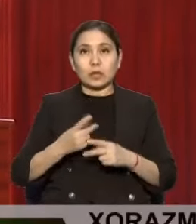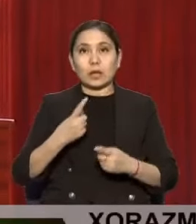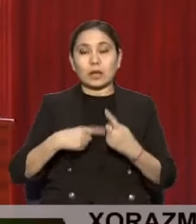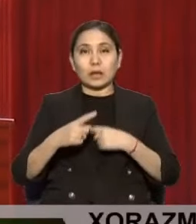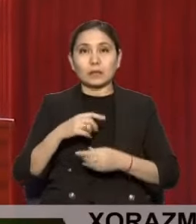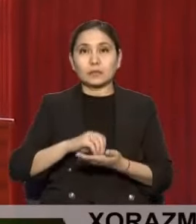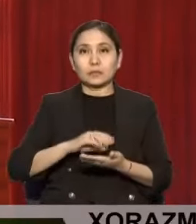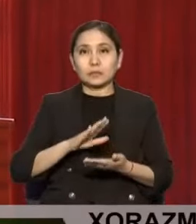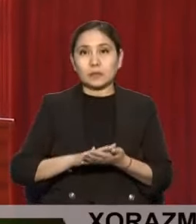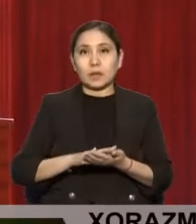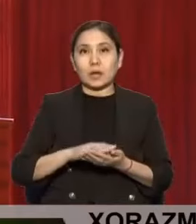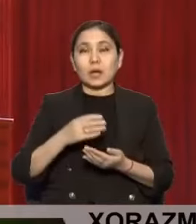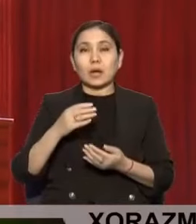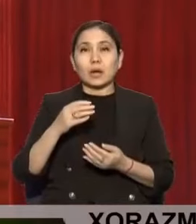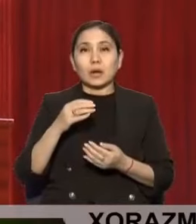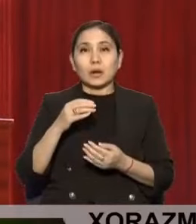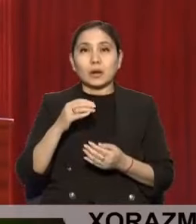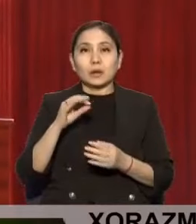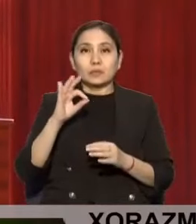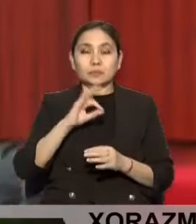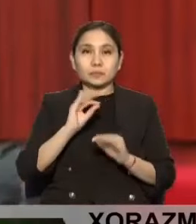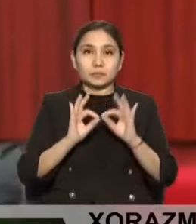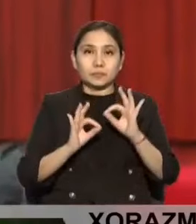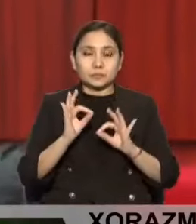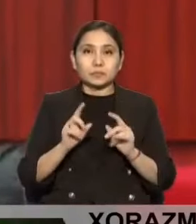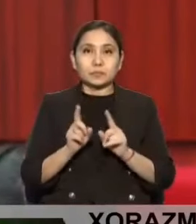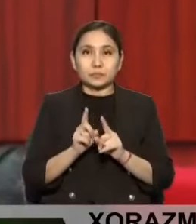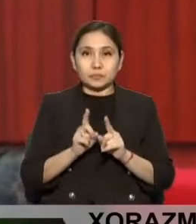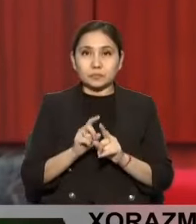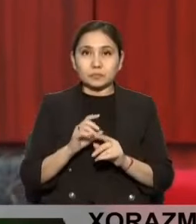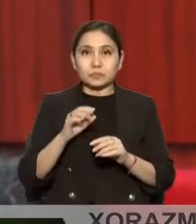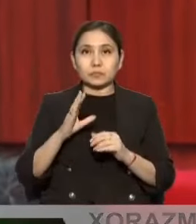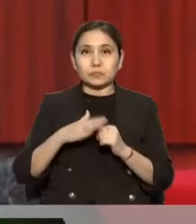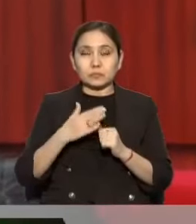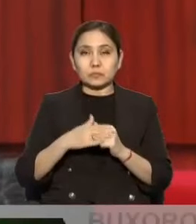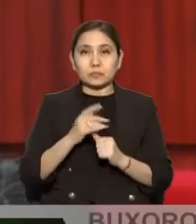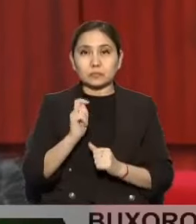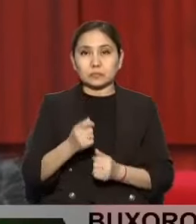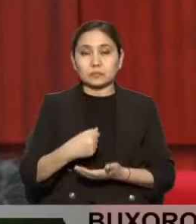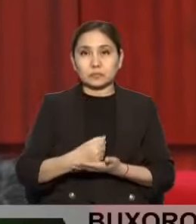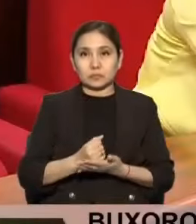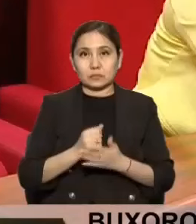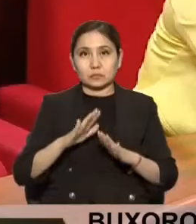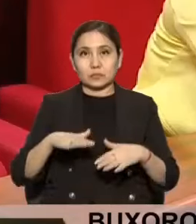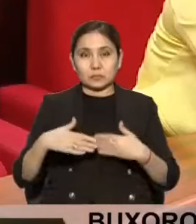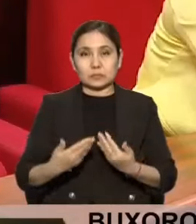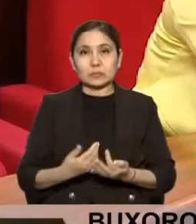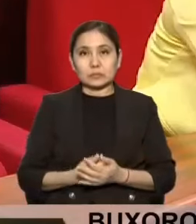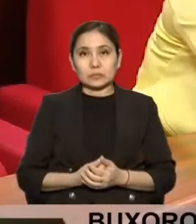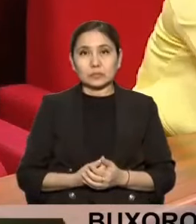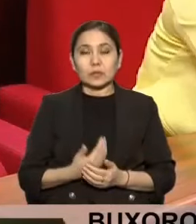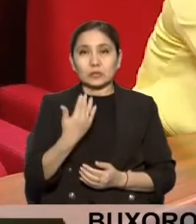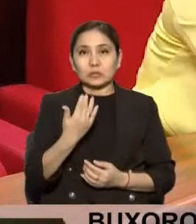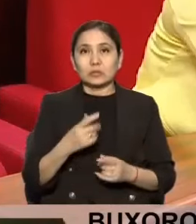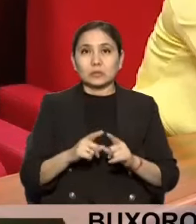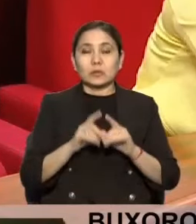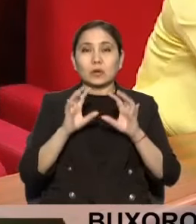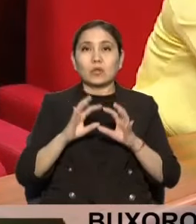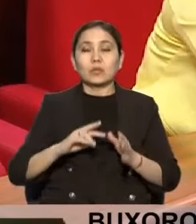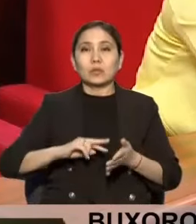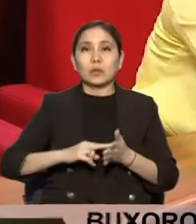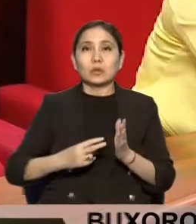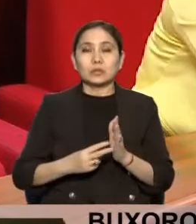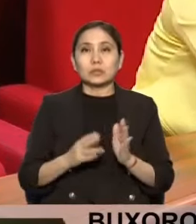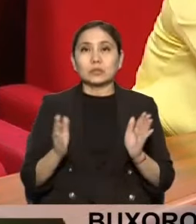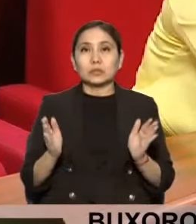etilgan qoidalarga rioya etmagan haydovchilarga nisbatan ma'muriy javobgarlik belgilash taklif etilmoqda. Shuningdek, qonun loyihasida